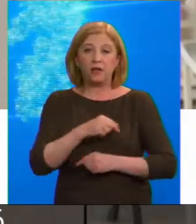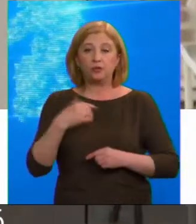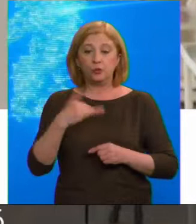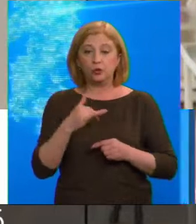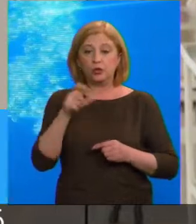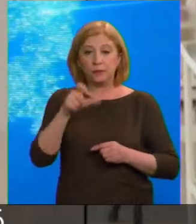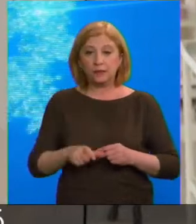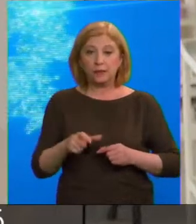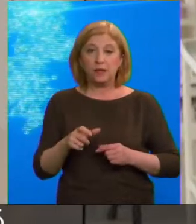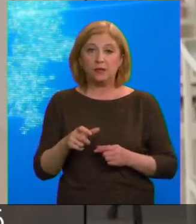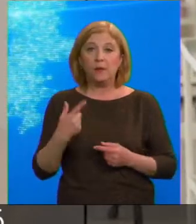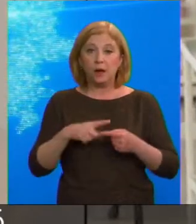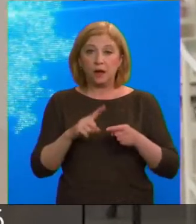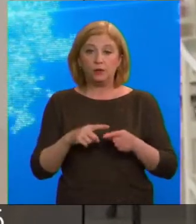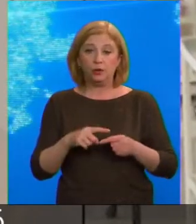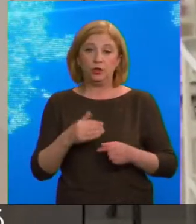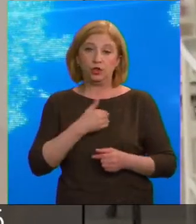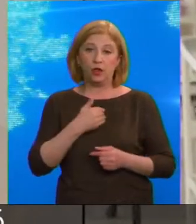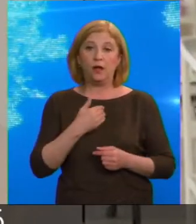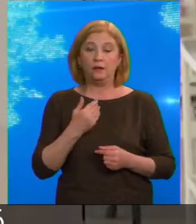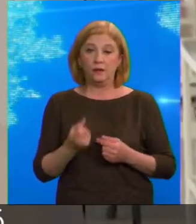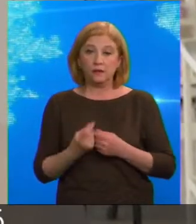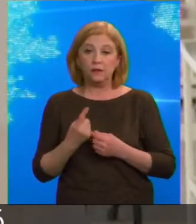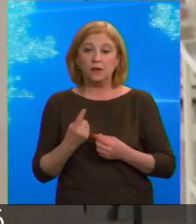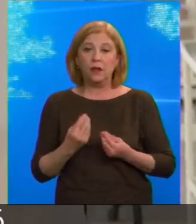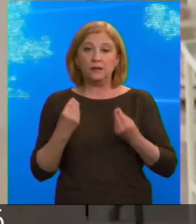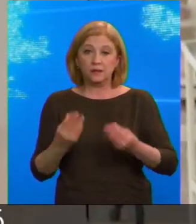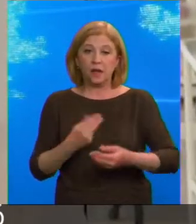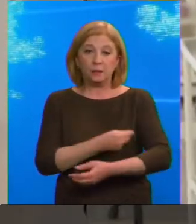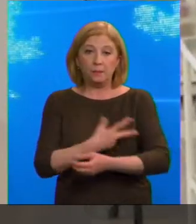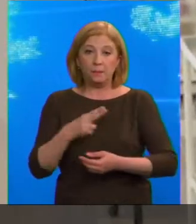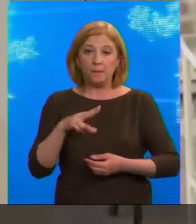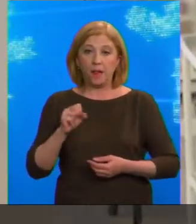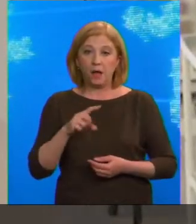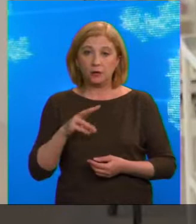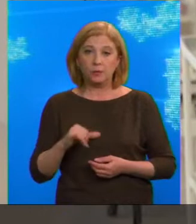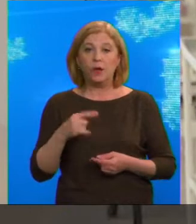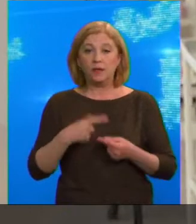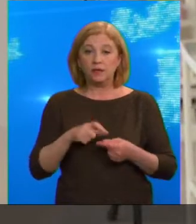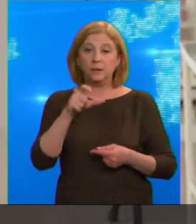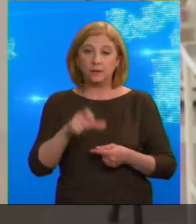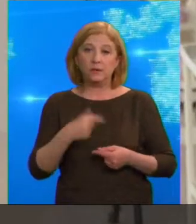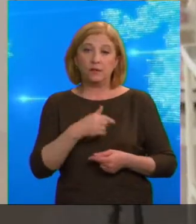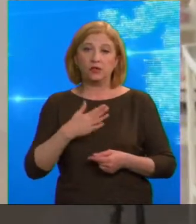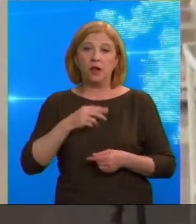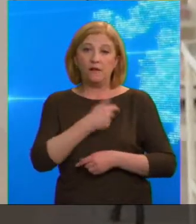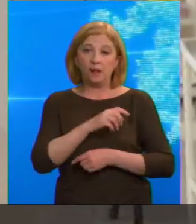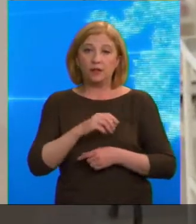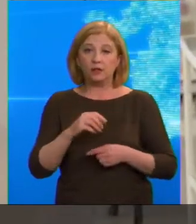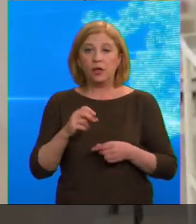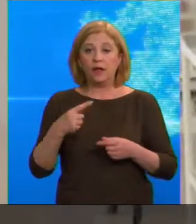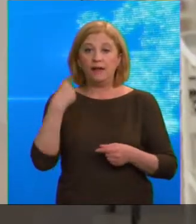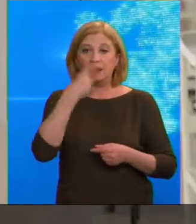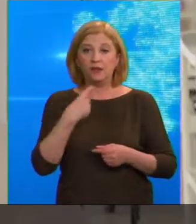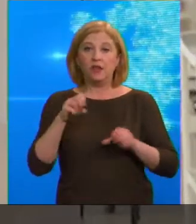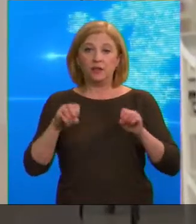претендентом, который изъявил желание сдать антиковидную плазму, с этим претендентом наш врач-трансфузиолог индивидуально все